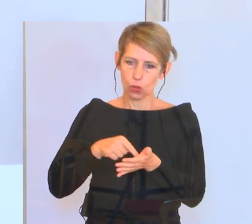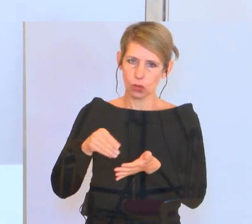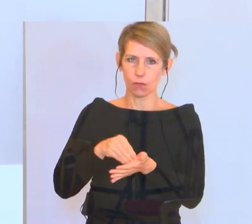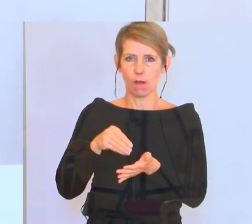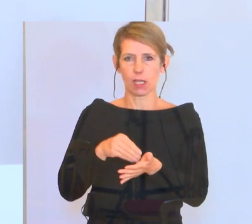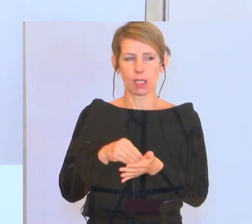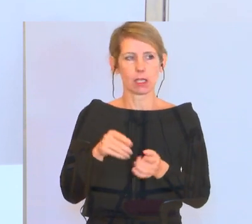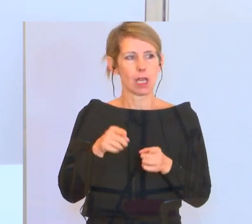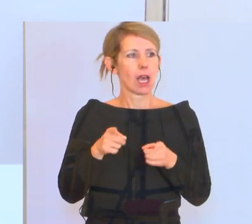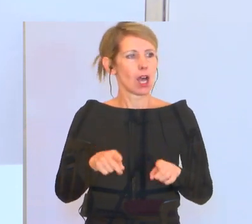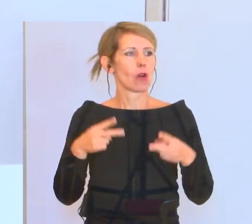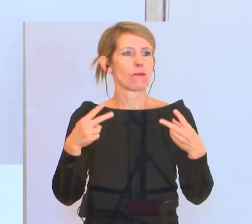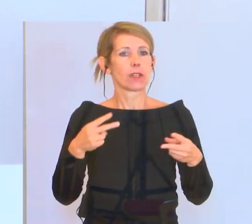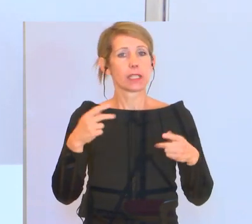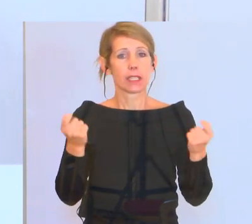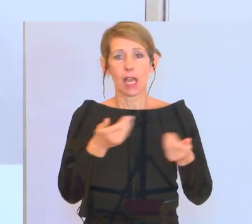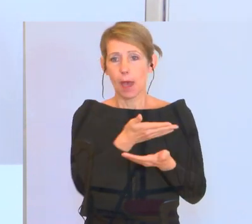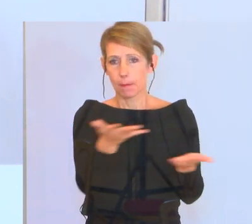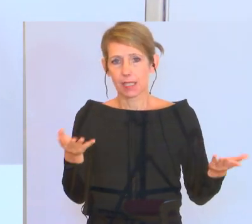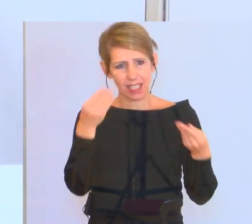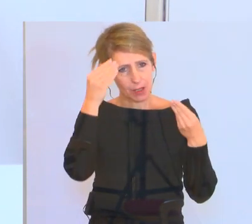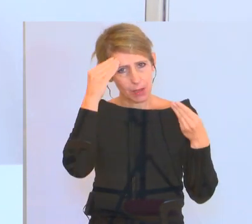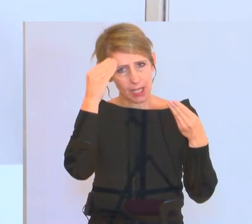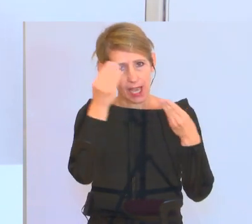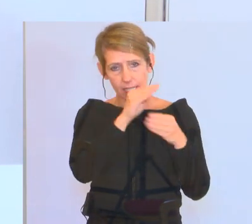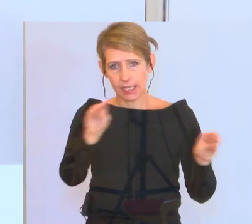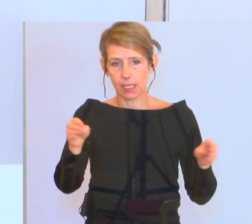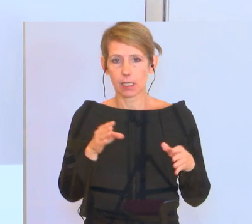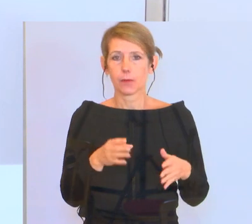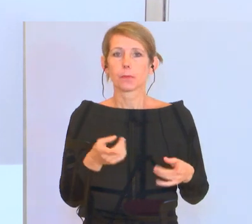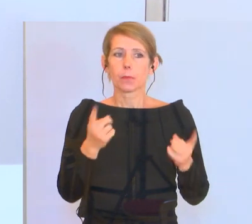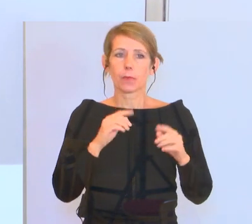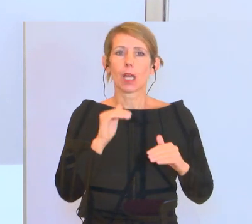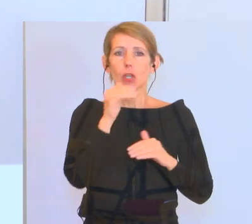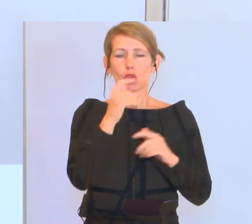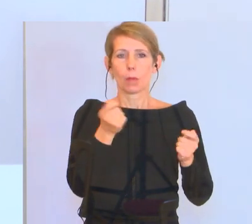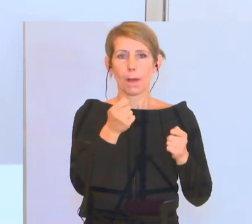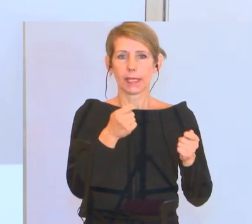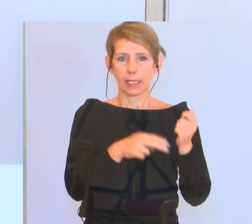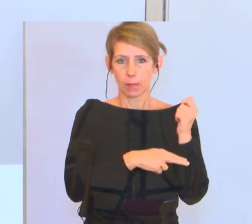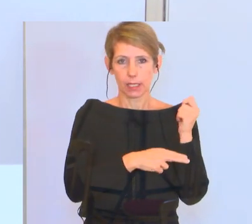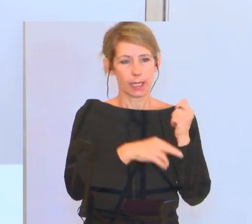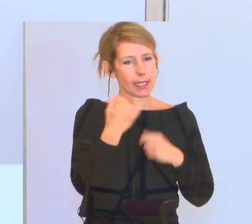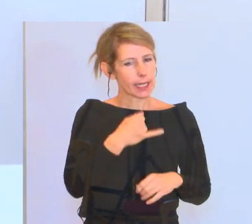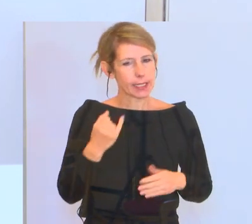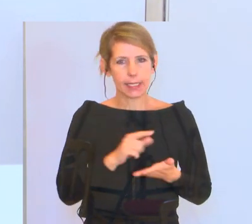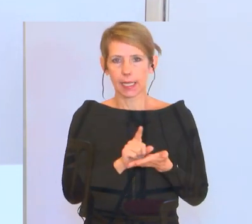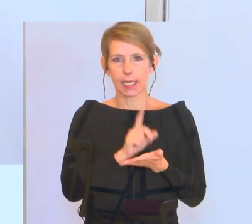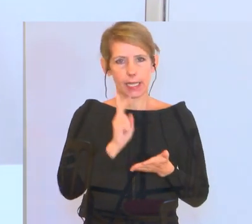ist mir wichtig, die Betriebe daran zu erinnern, dass sie Lehrlinge aus der überbetrieblichen Lehre natürlich